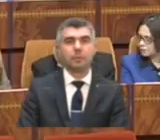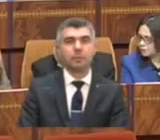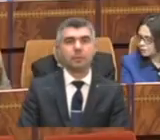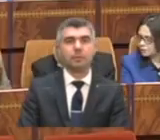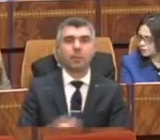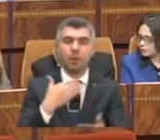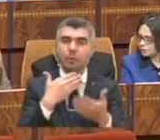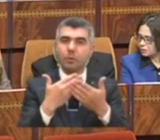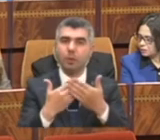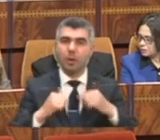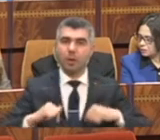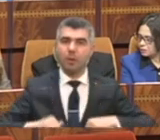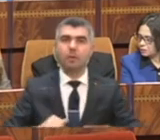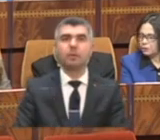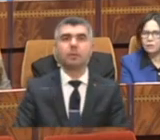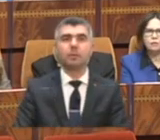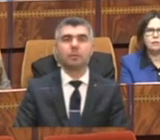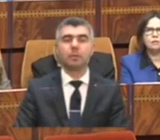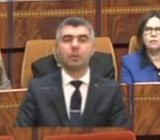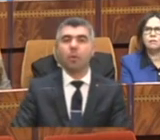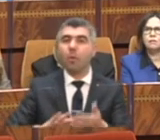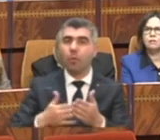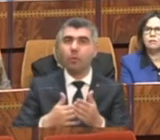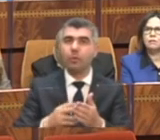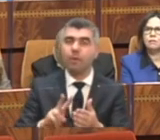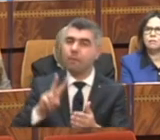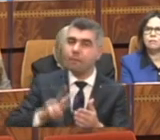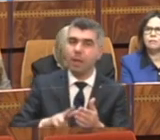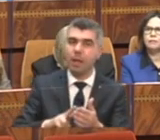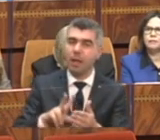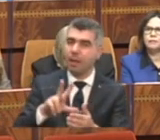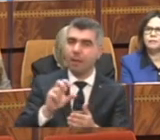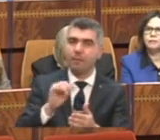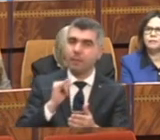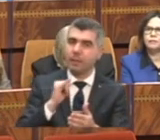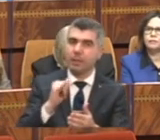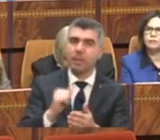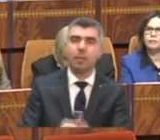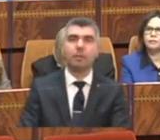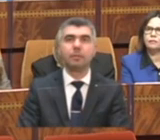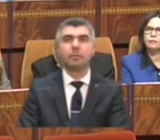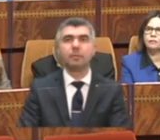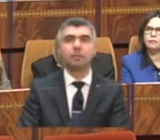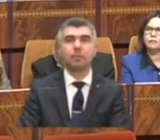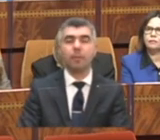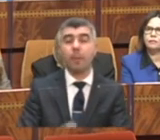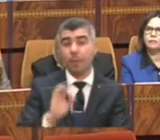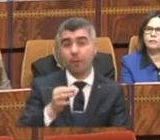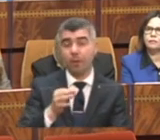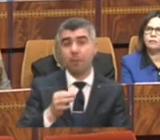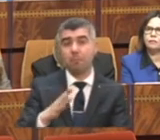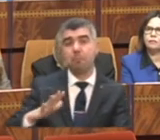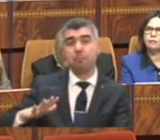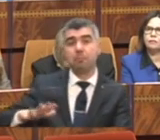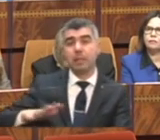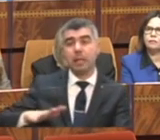شكرا السيدة الوزيرة على الصراحة والجدية المعهودة فيكم. حقيقة مدينة تمنصورت كتعيش واحد